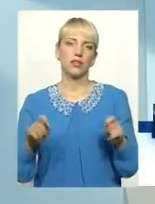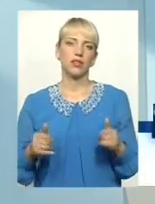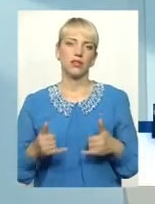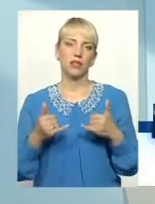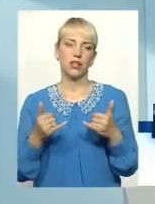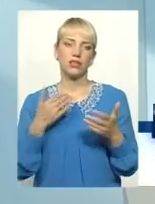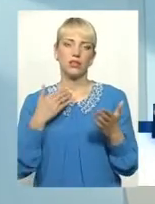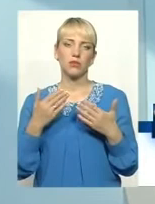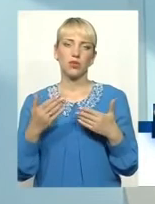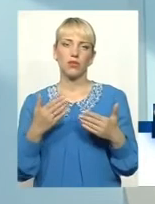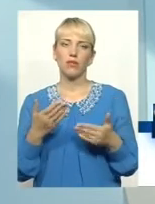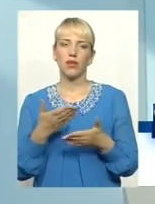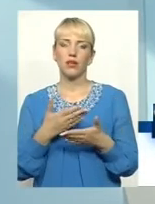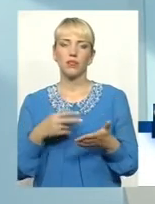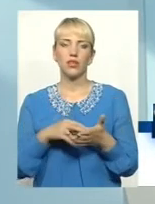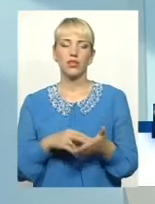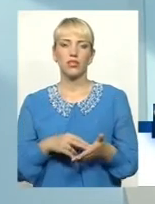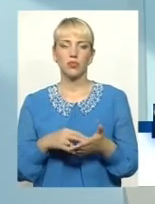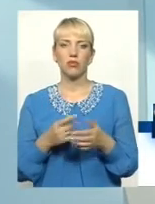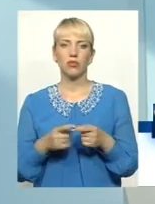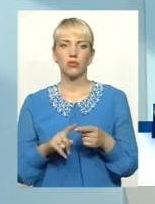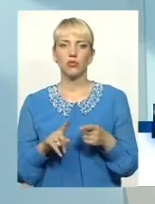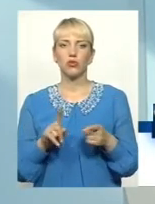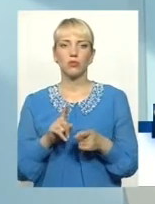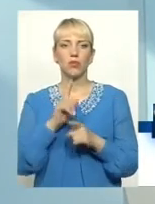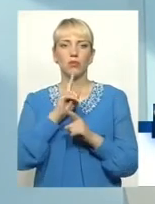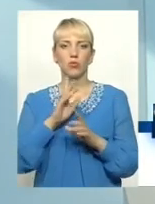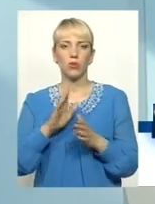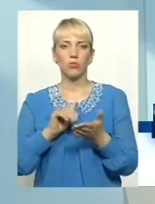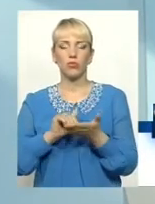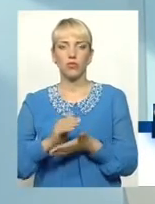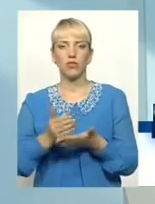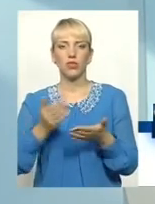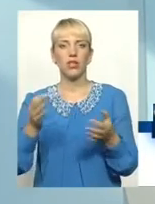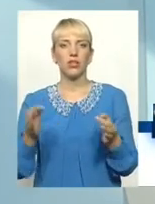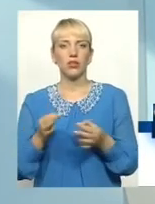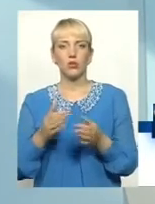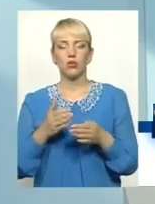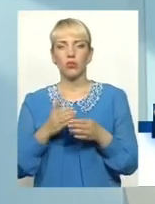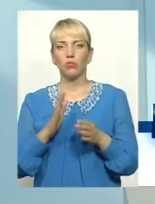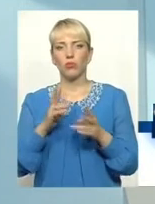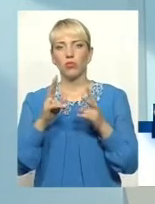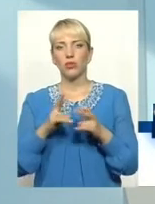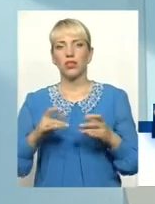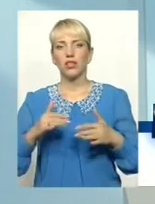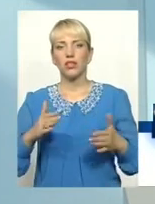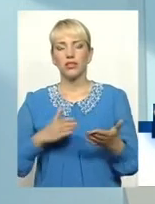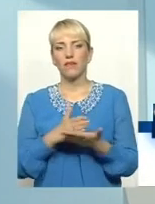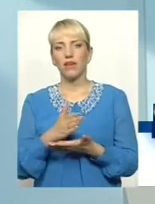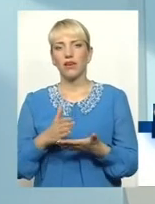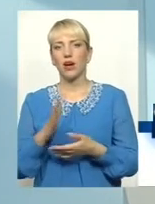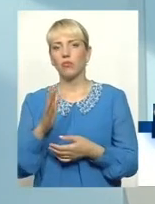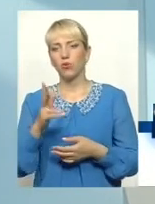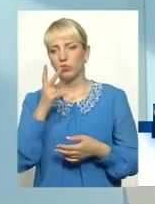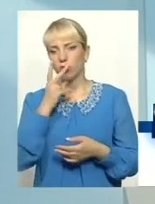тому, що ми від жодної допомоги не будемо відмовлятись, ми будемо розглядати різні варіанти, але будемо обирати, звичайно,